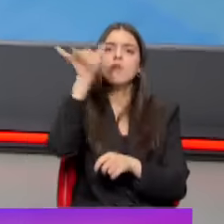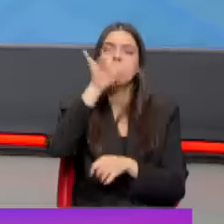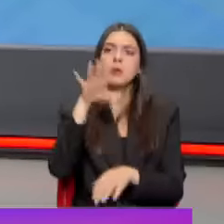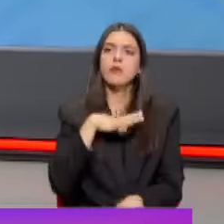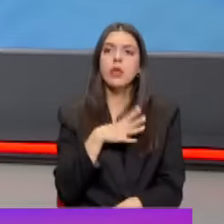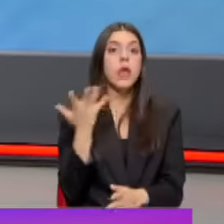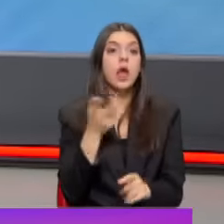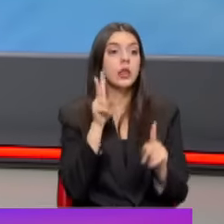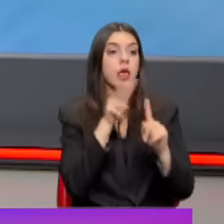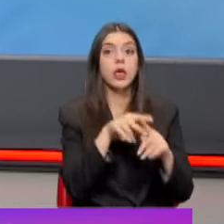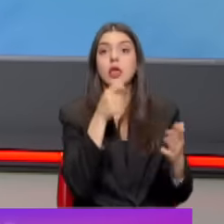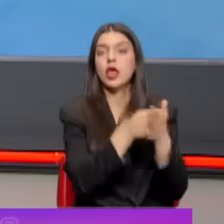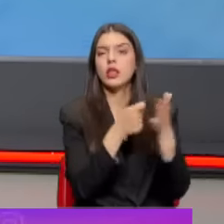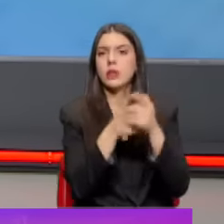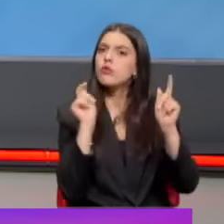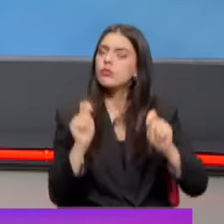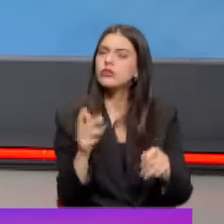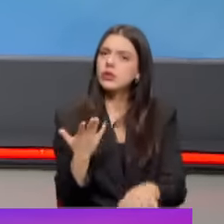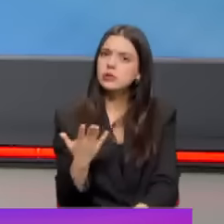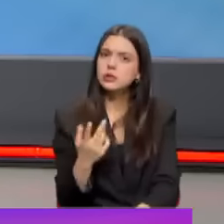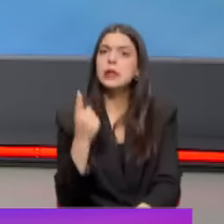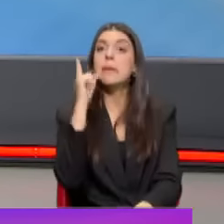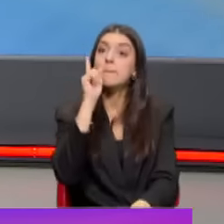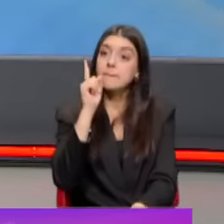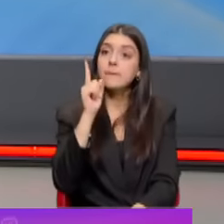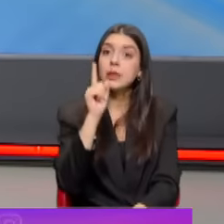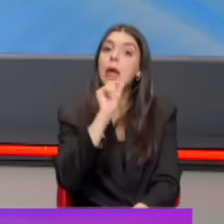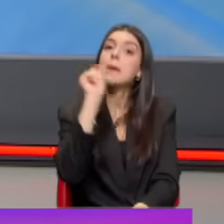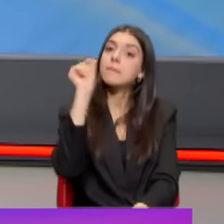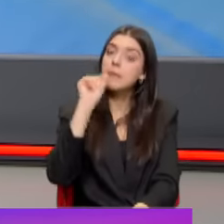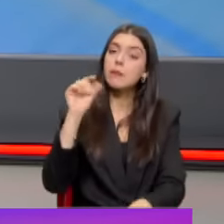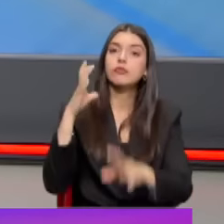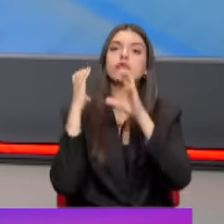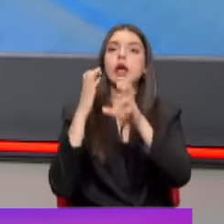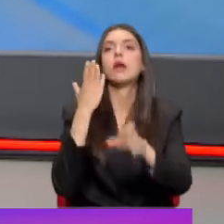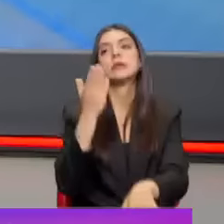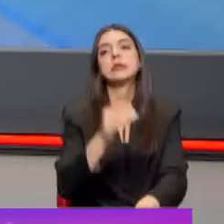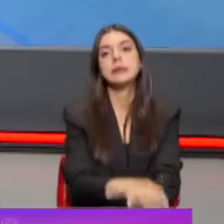kadar yatırım yapabiliriz acaba Bir de tabii ki memurun